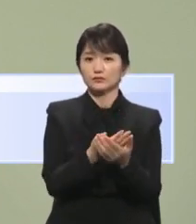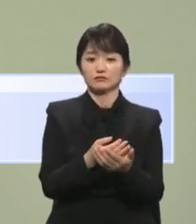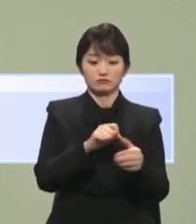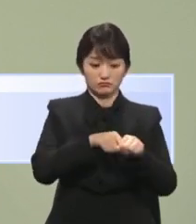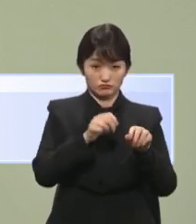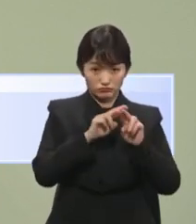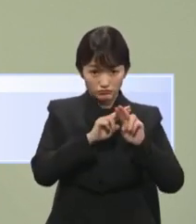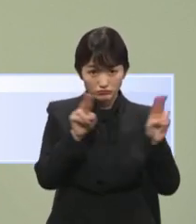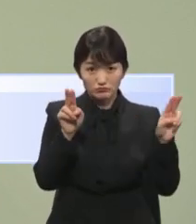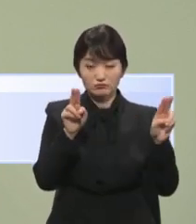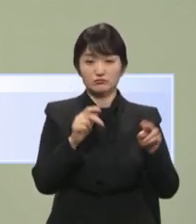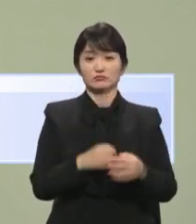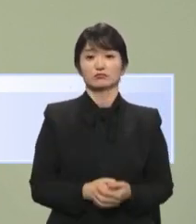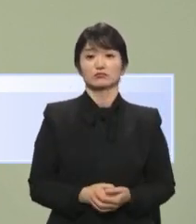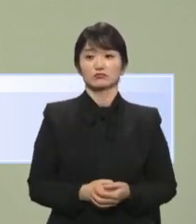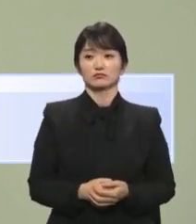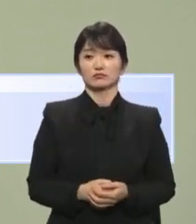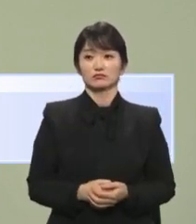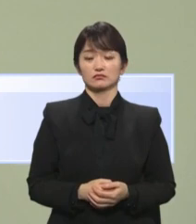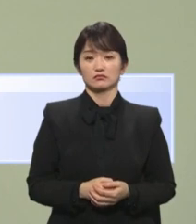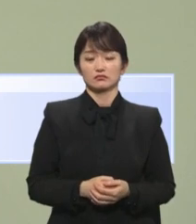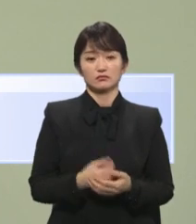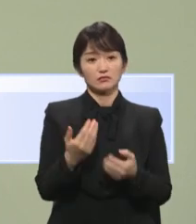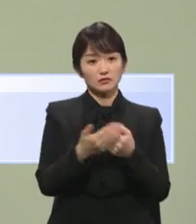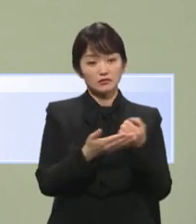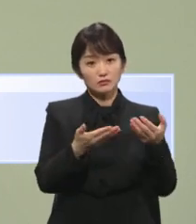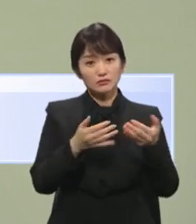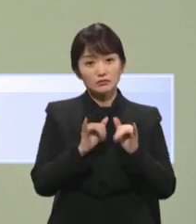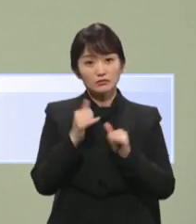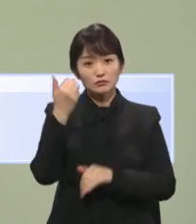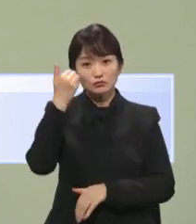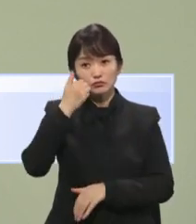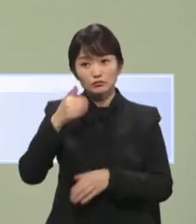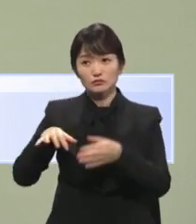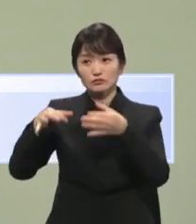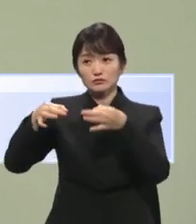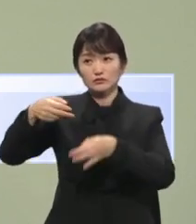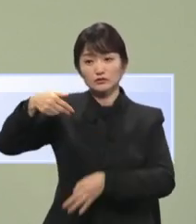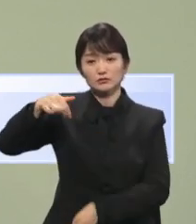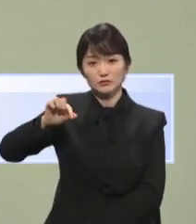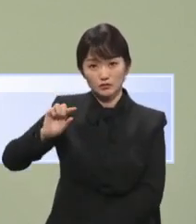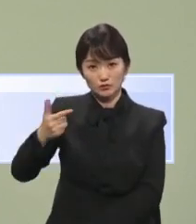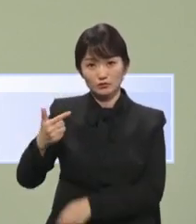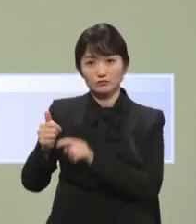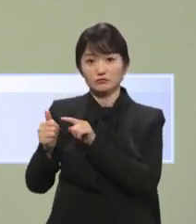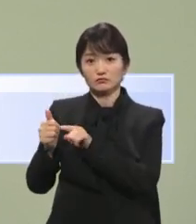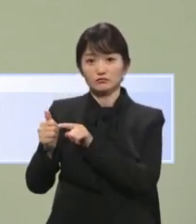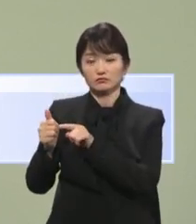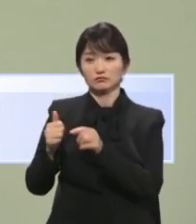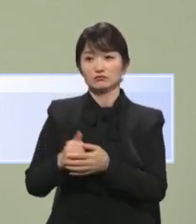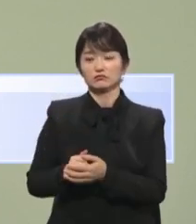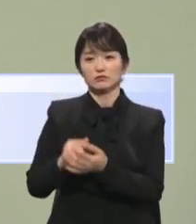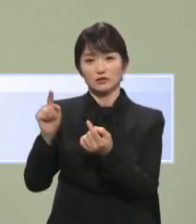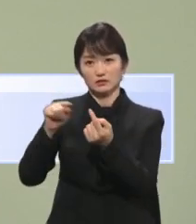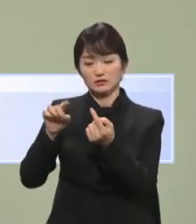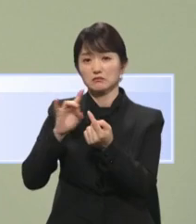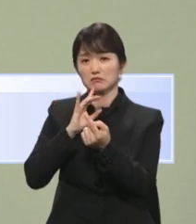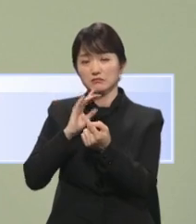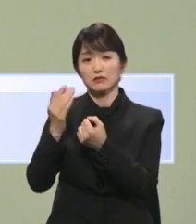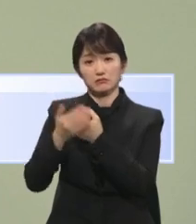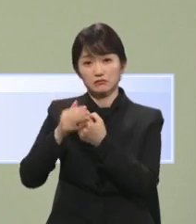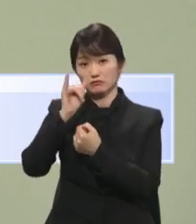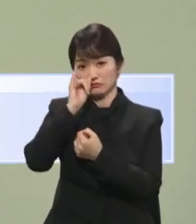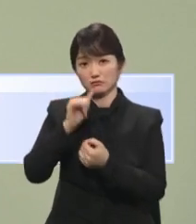돼서 그러한 어떤 실질적인 혜택을 받는 사람은 김재원 이제 전 최고의원이 김재원 전 최고의원 한 사람입니다 사실